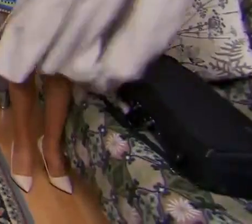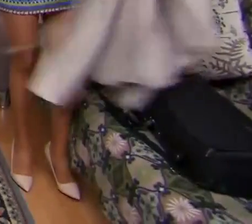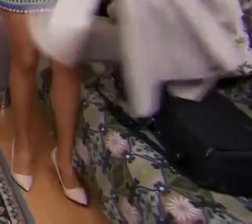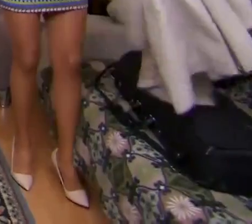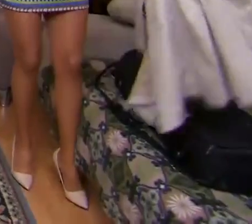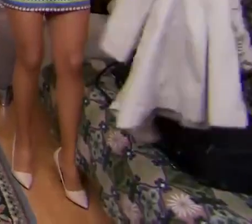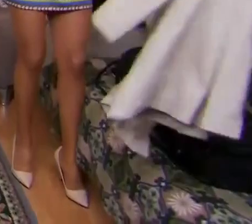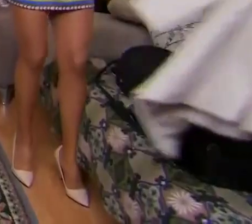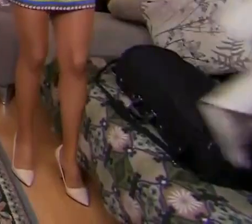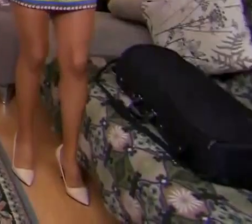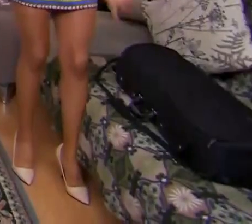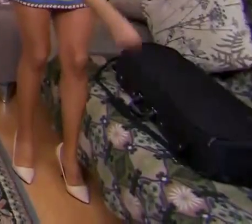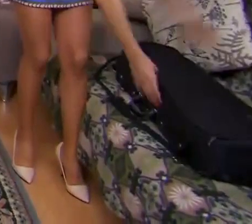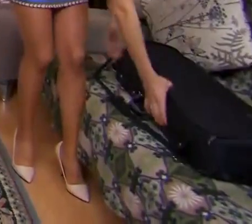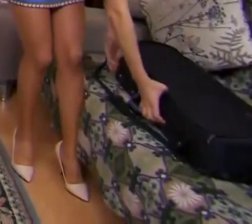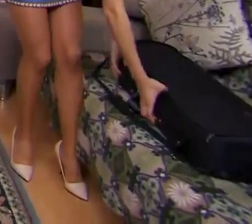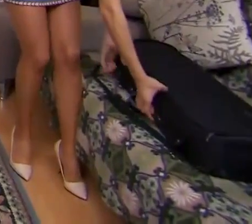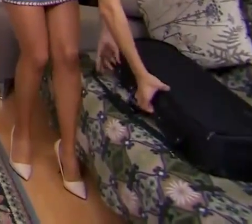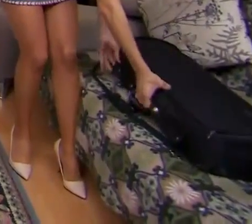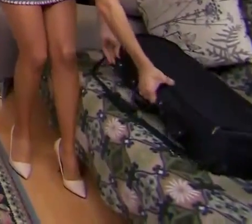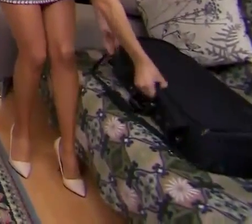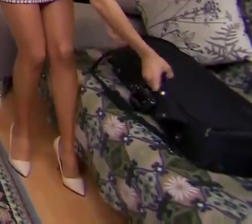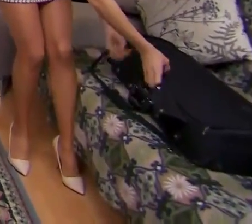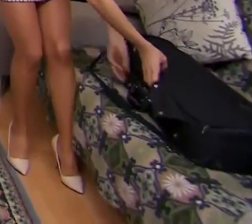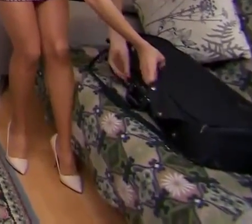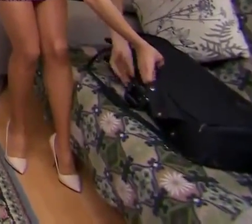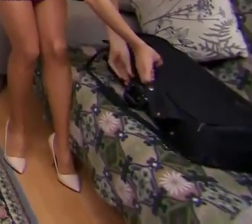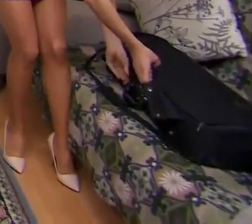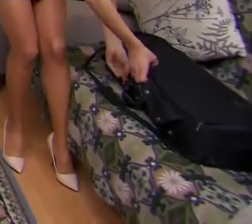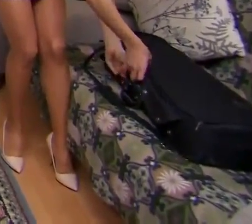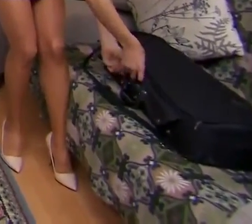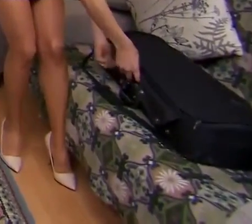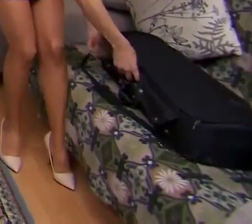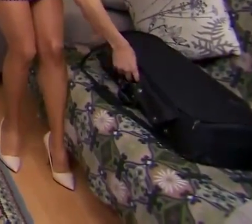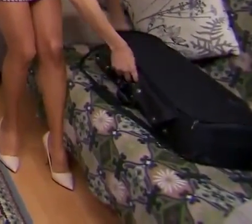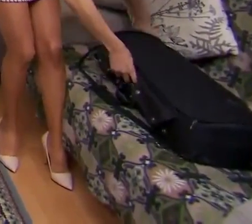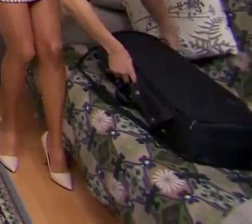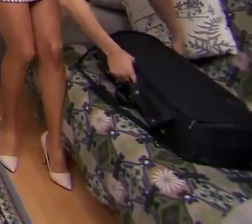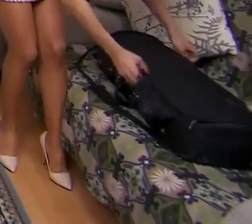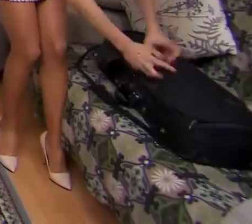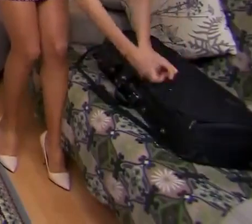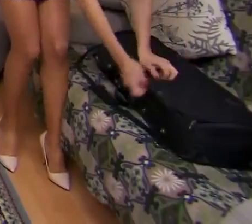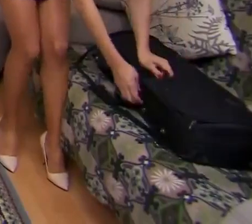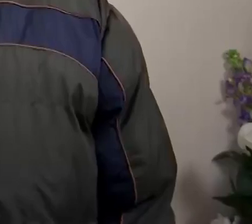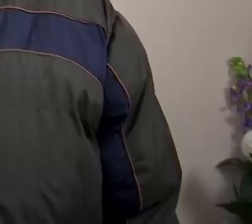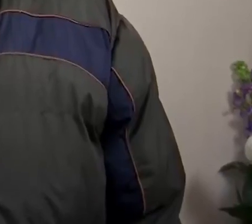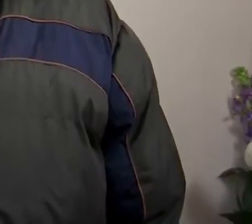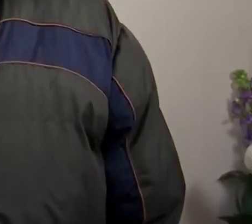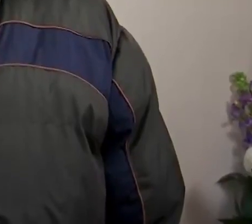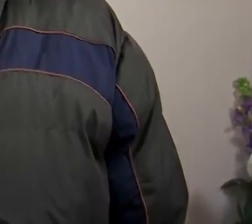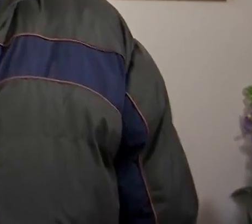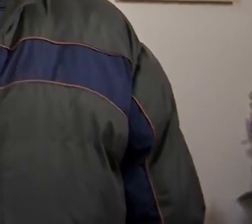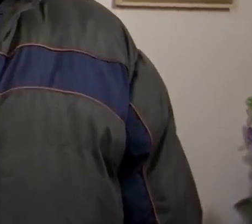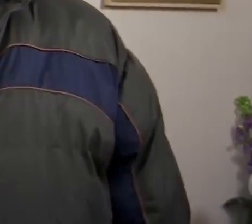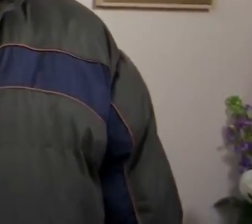var. Trenç kotunu çıkardı, altında mini bir elbise. Döndü, kemanını kutusundan çıkarıyor. Bu sırada Meryem de girdi odaya.